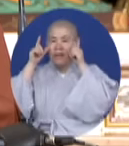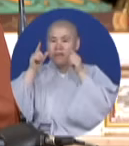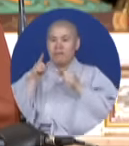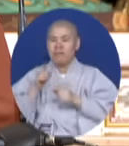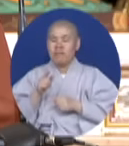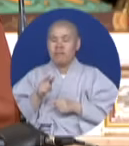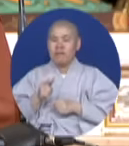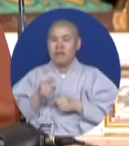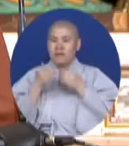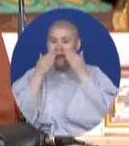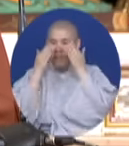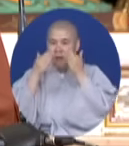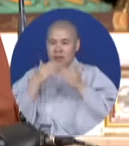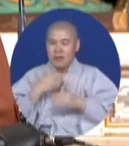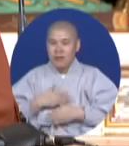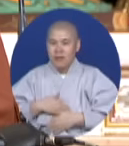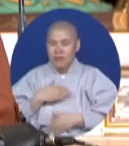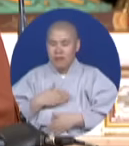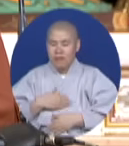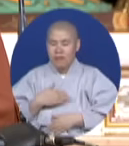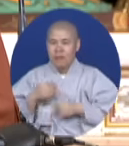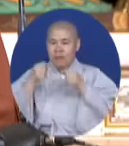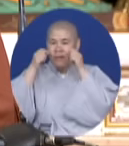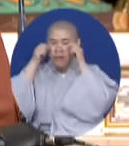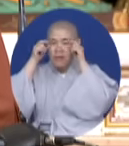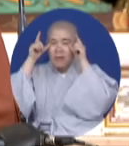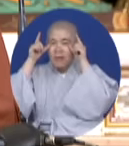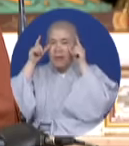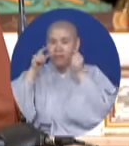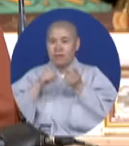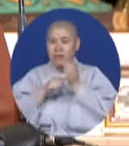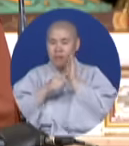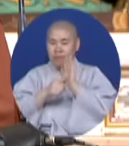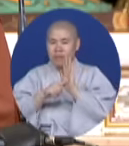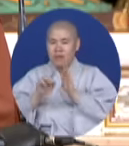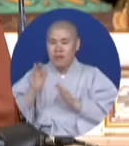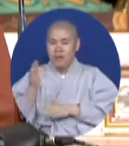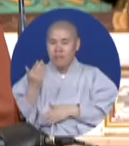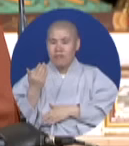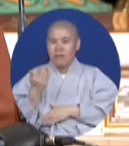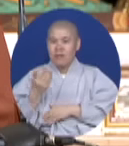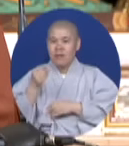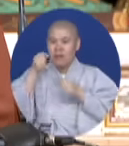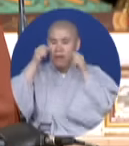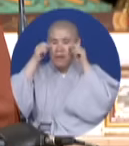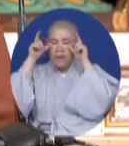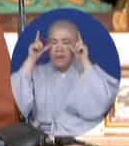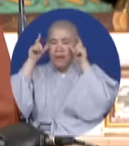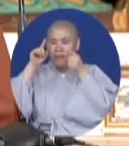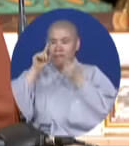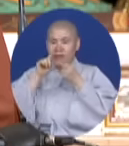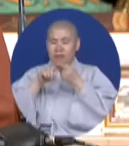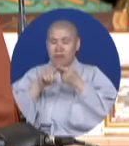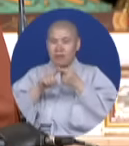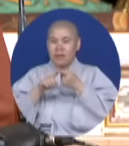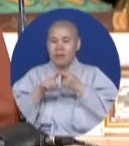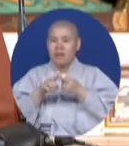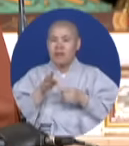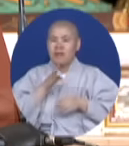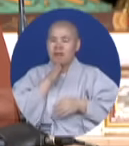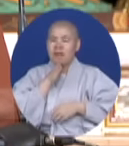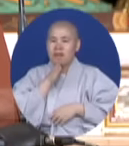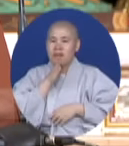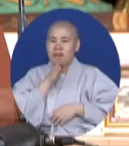아주 분명하게 아는 거 이걸 깨달음이라고 그럽니다. 그래서 이 깨달음이라고 하는 것은 사실을